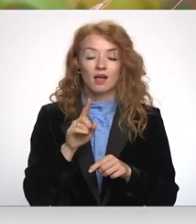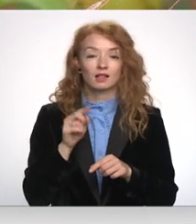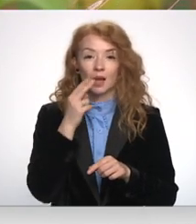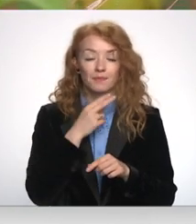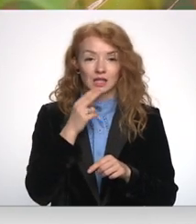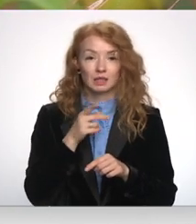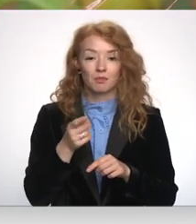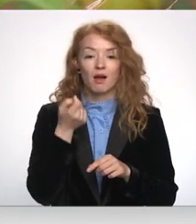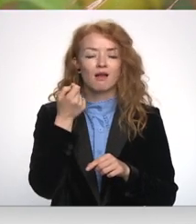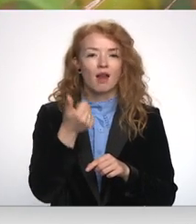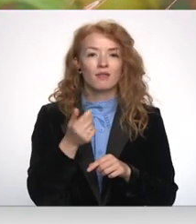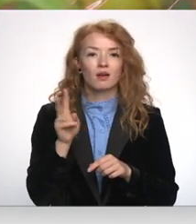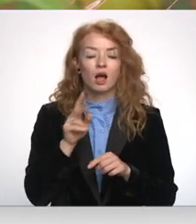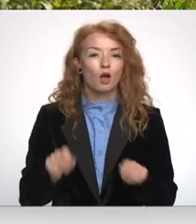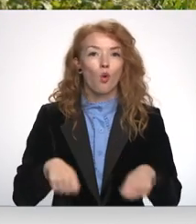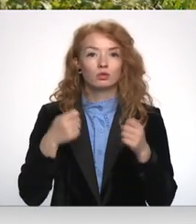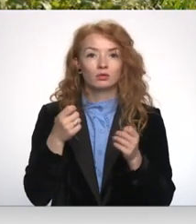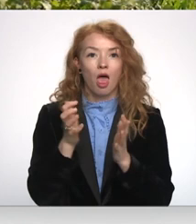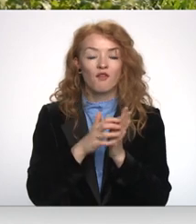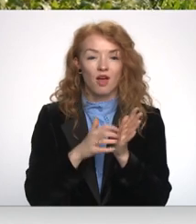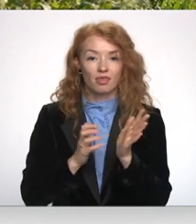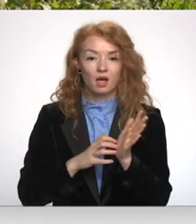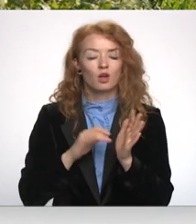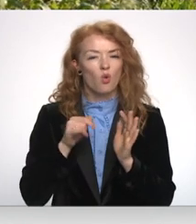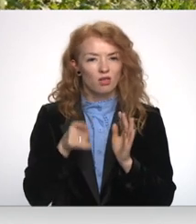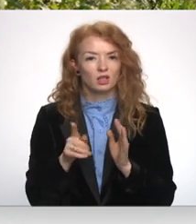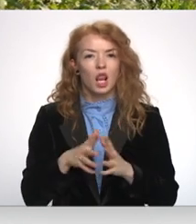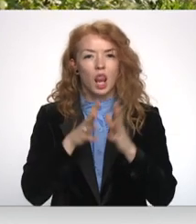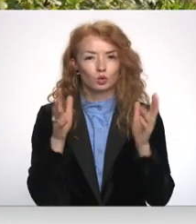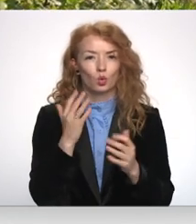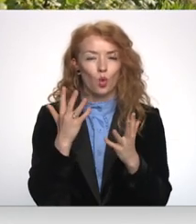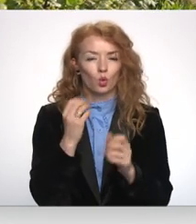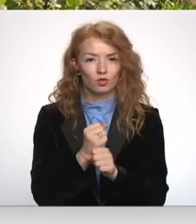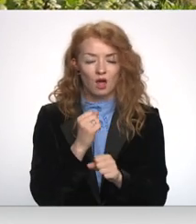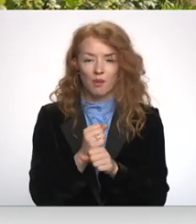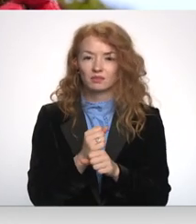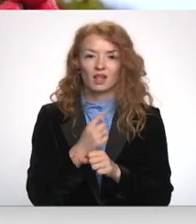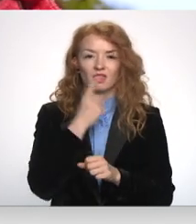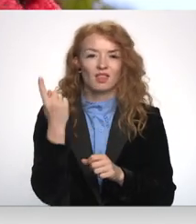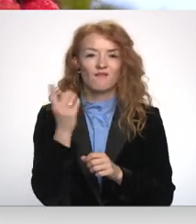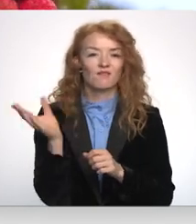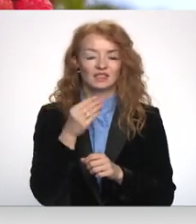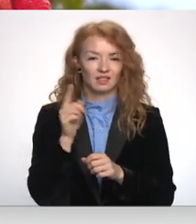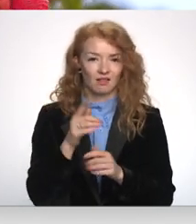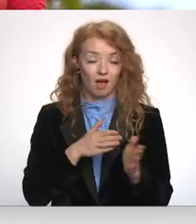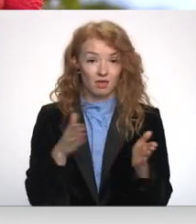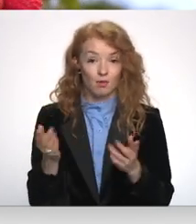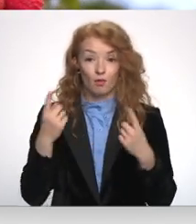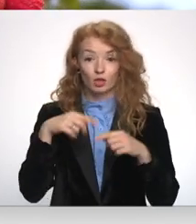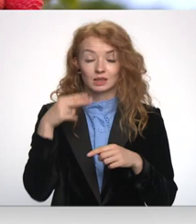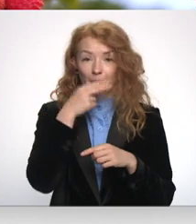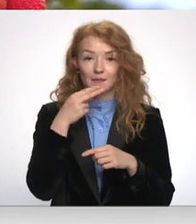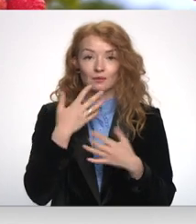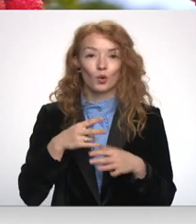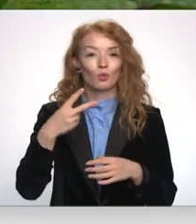retajiem vasaras aveņu audzētājiem Latvijā, jo tās prasa lielu roku darbu, kam ne visi vairs gatavi. Šobrīd saimniecība svin